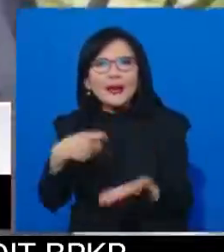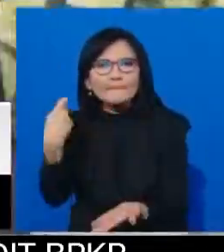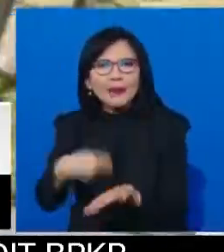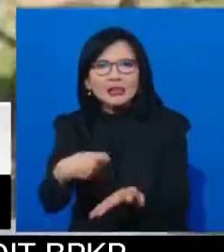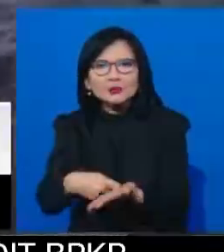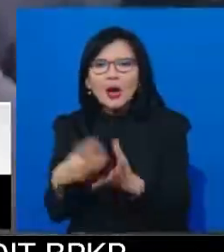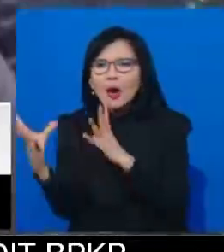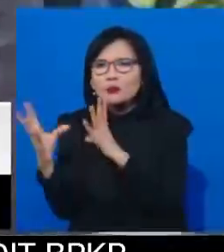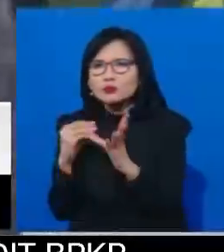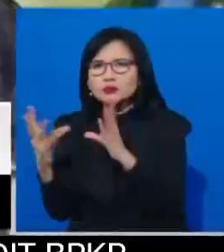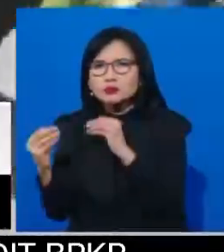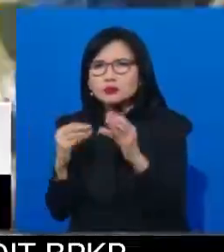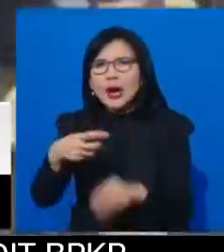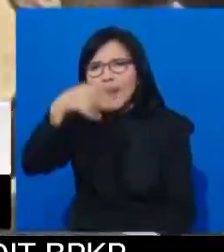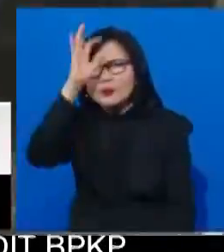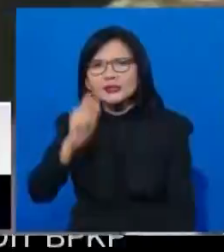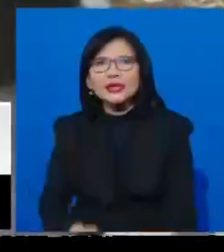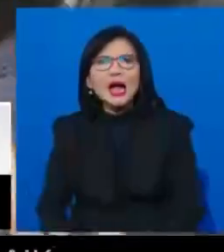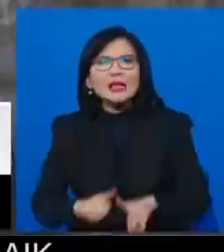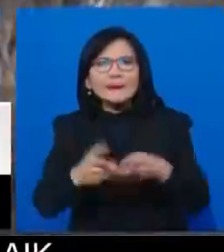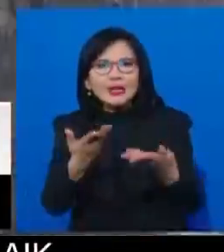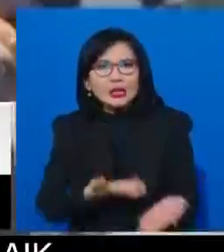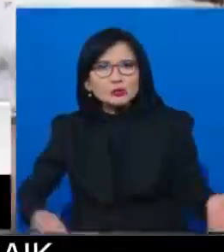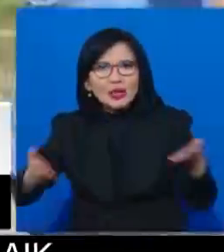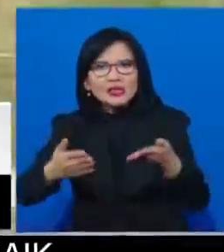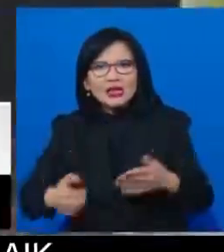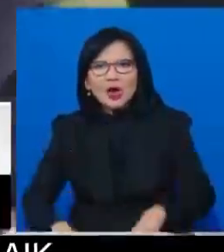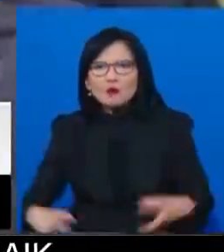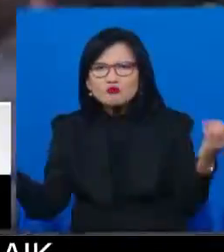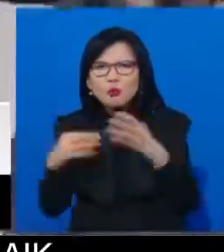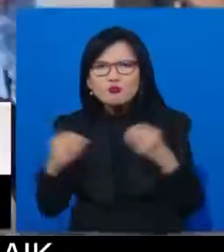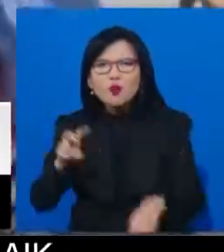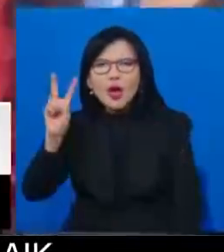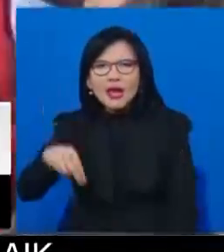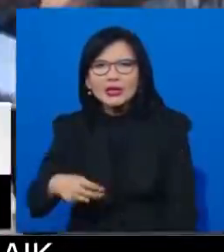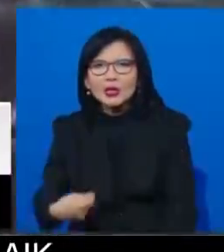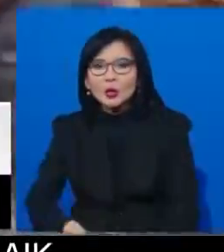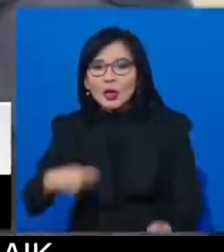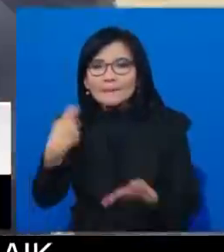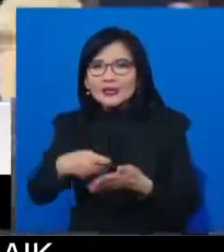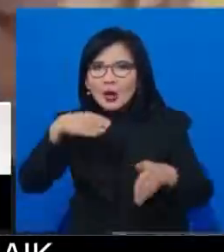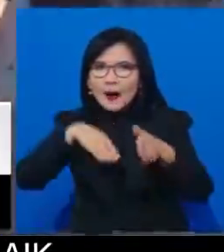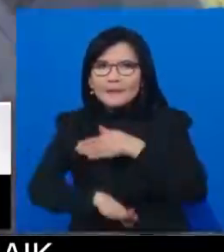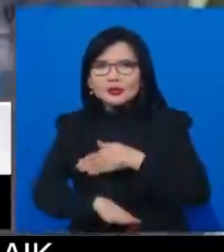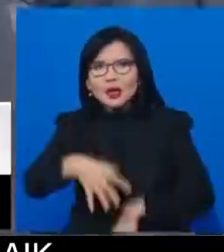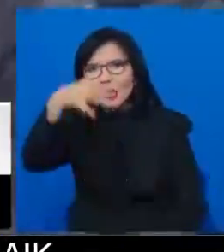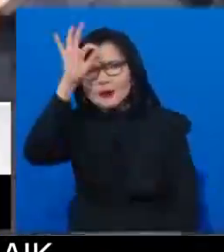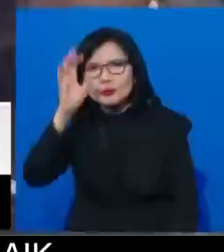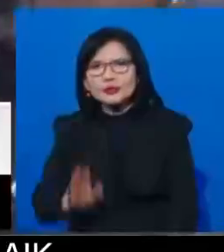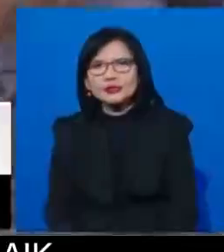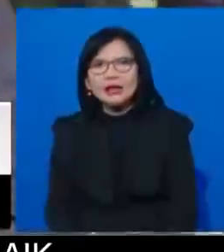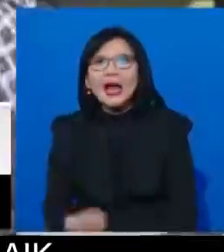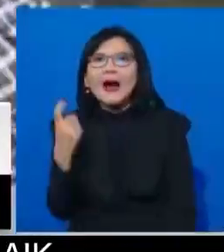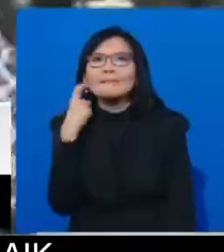melakukan mediasi dengan polisi. Namun, suasana kembali memanas saat mahasiswa masuk ke area Mapolres dan kembali